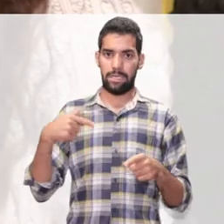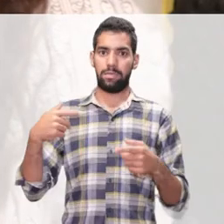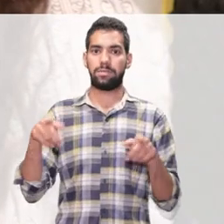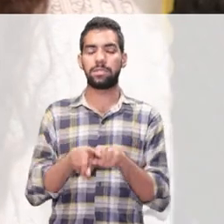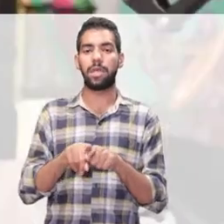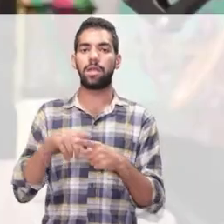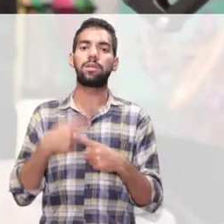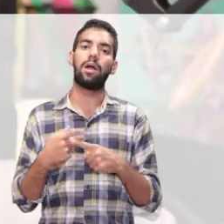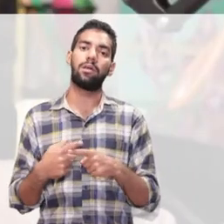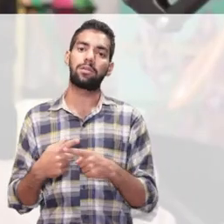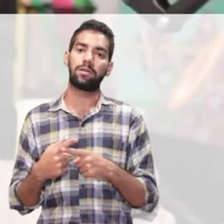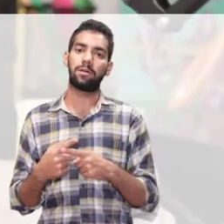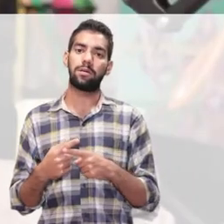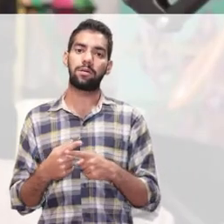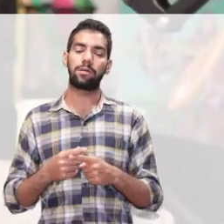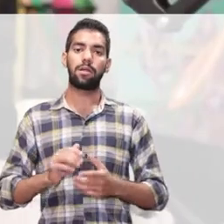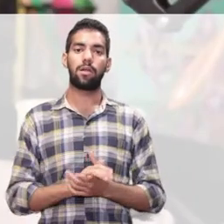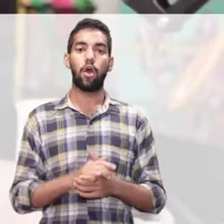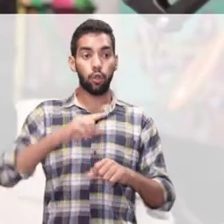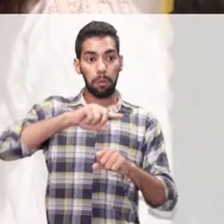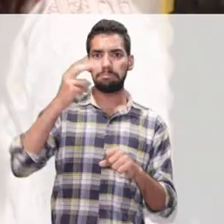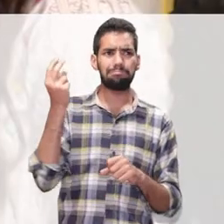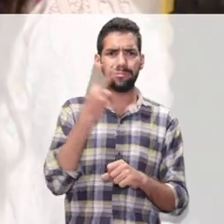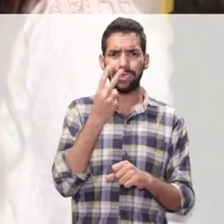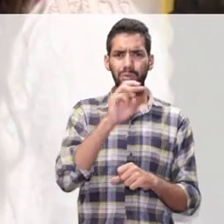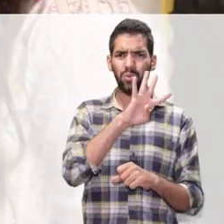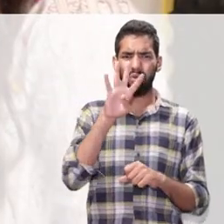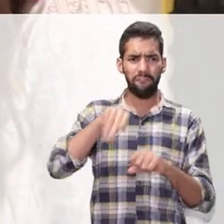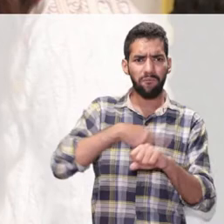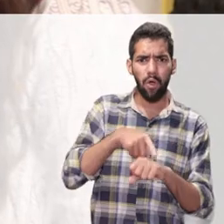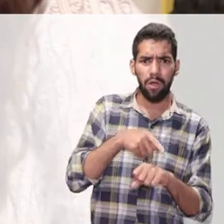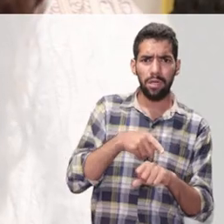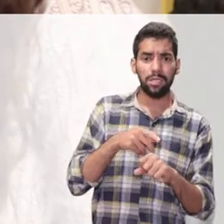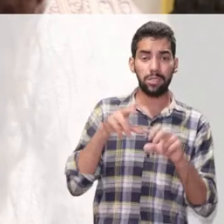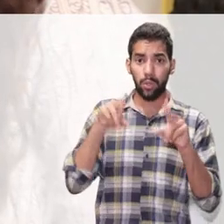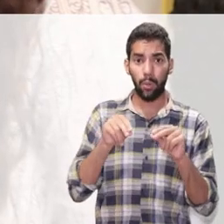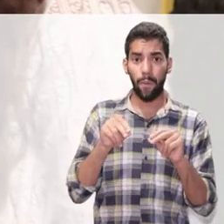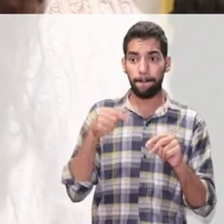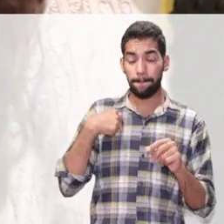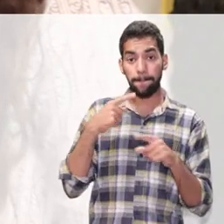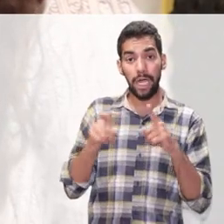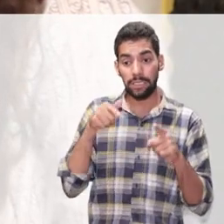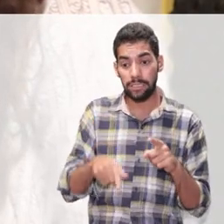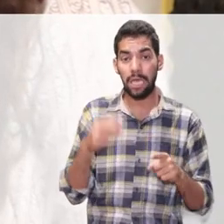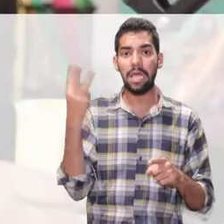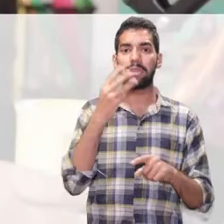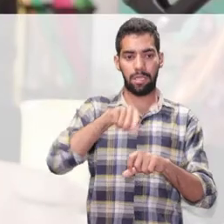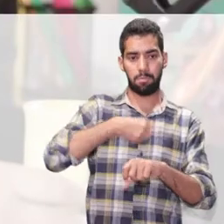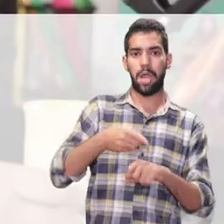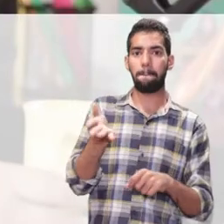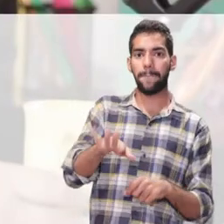नाच टो रिमेंबर डिफिकल्ट फॉर उस टो चाट विद थ्री 688 CR रिसर्च